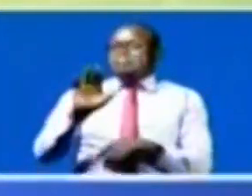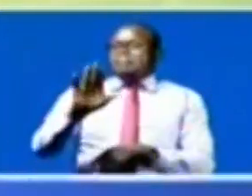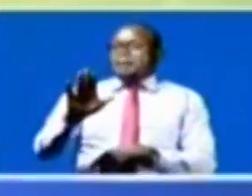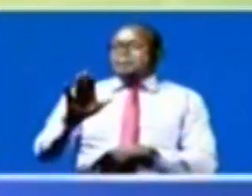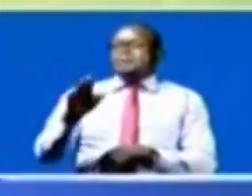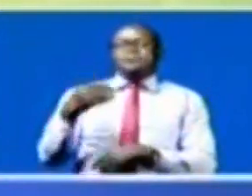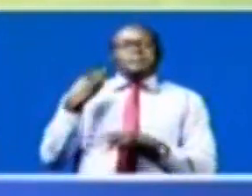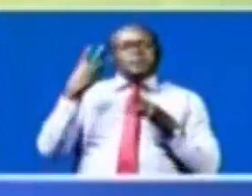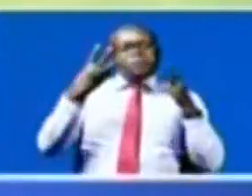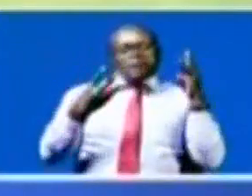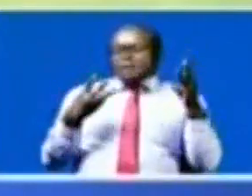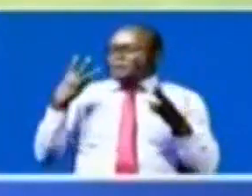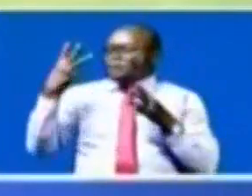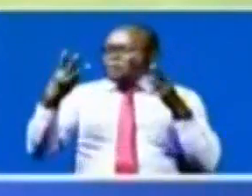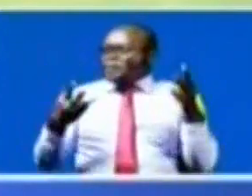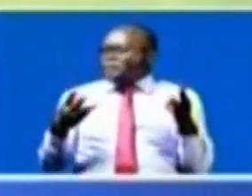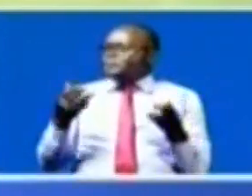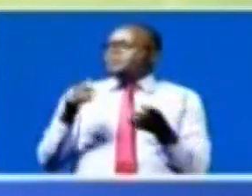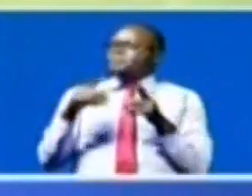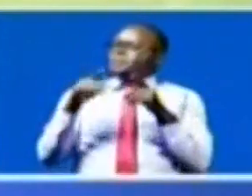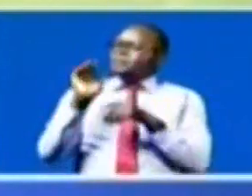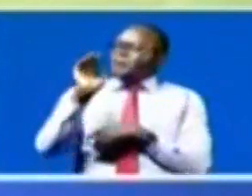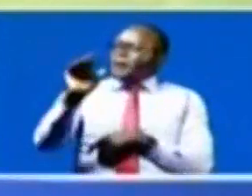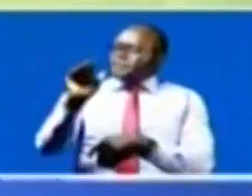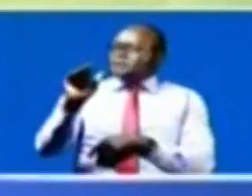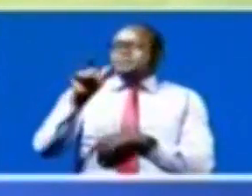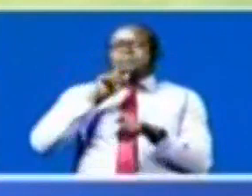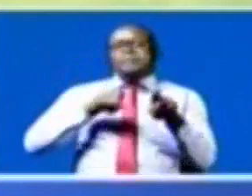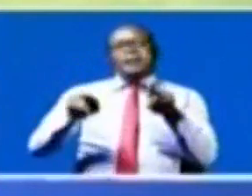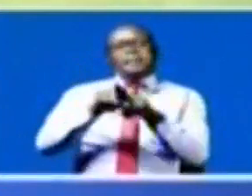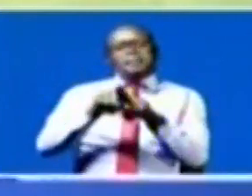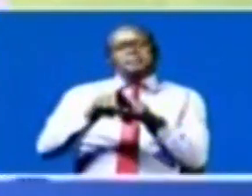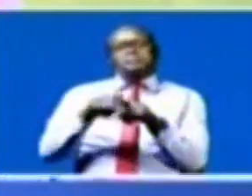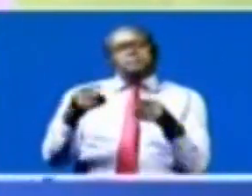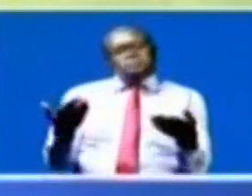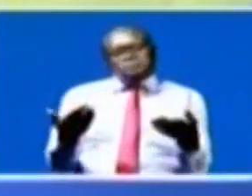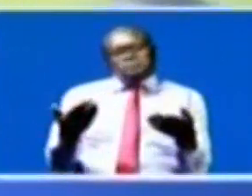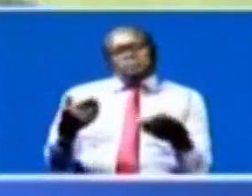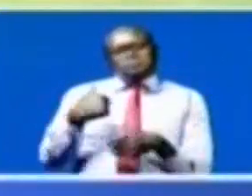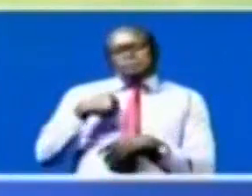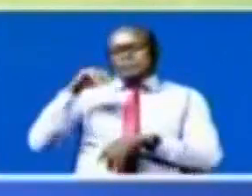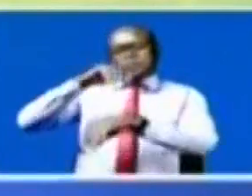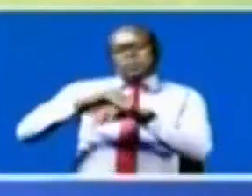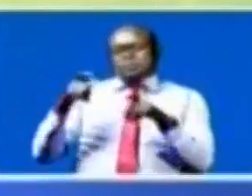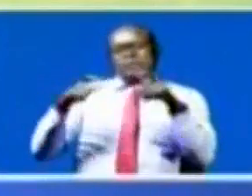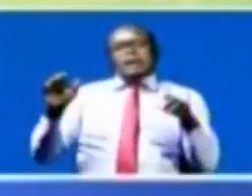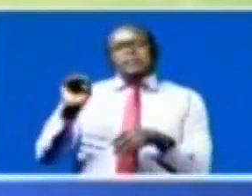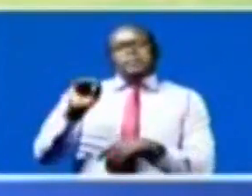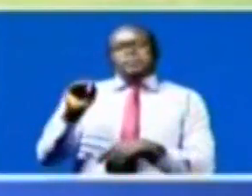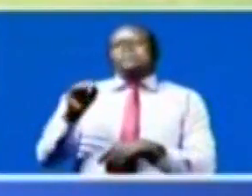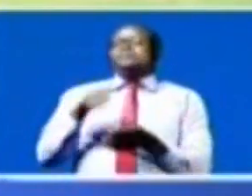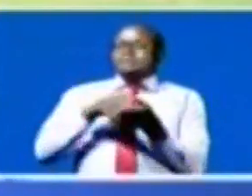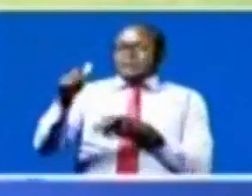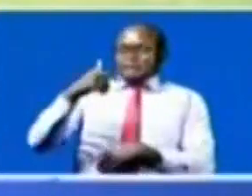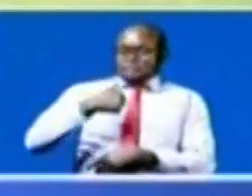na wasiwasi, natumana message kwa ndugu zangu, nawaambia ni vipi, mbona bado hamjanitumia kadi?